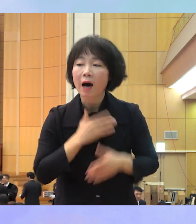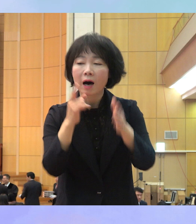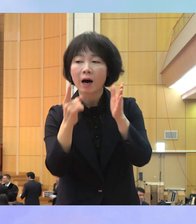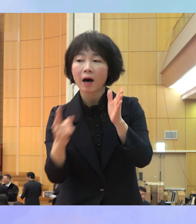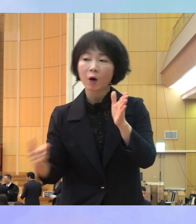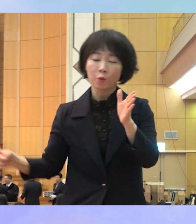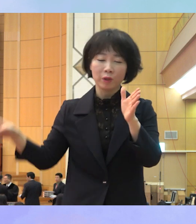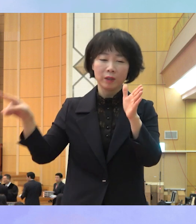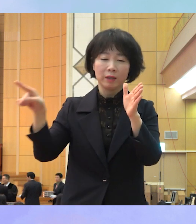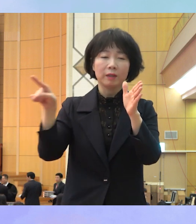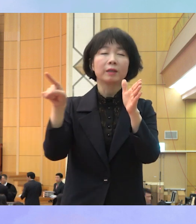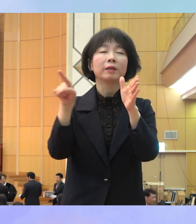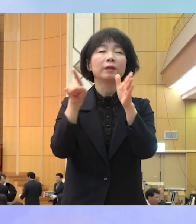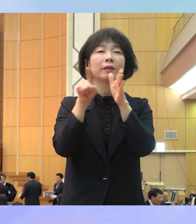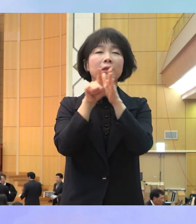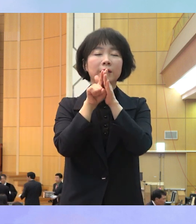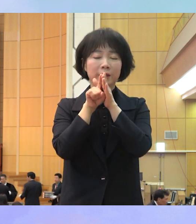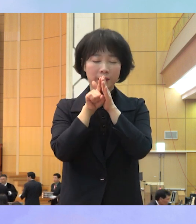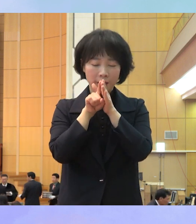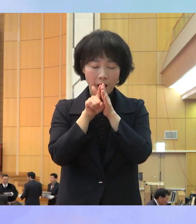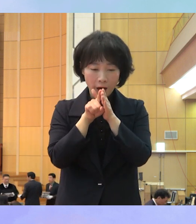이는 나